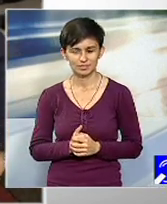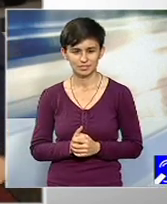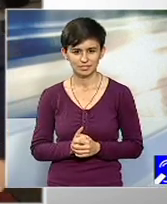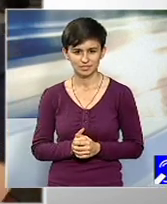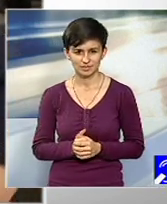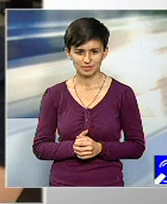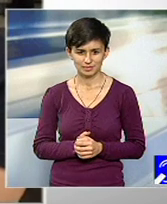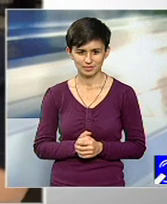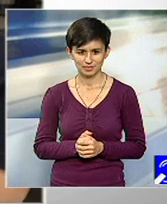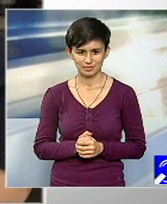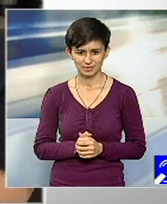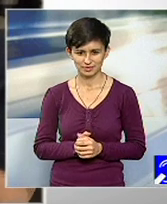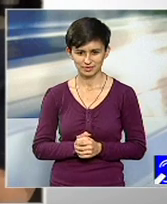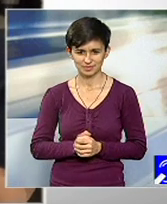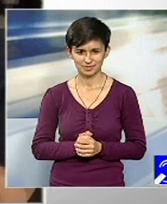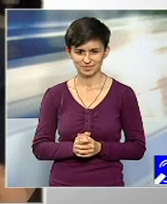celălalt.